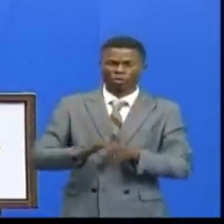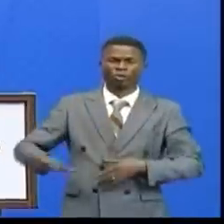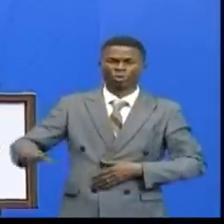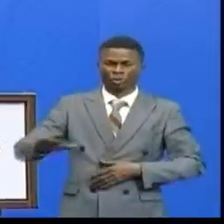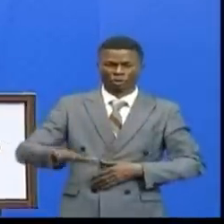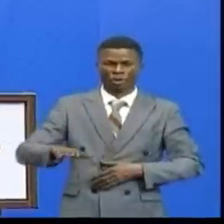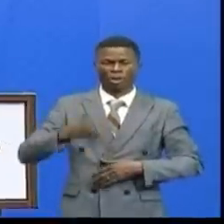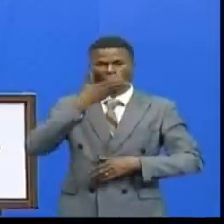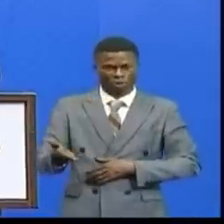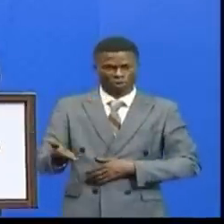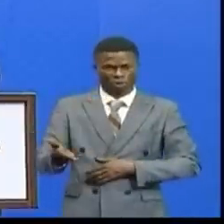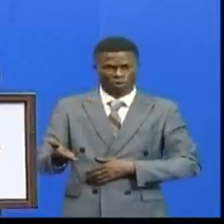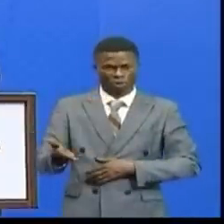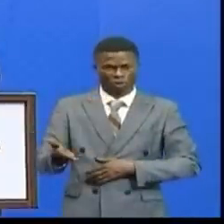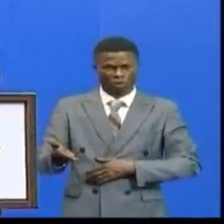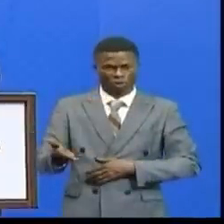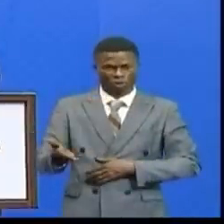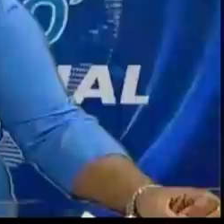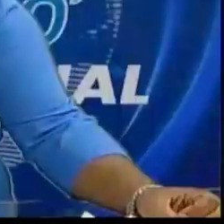dans le meilleur délai.